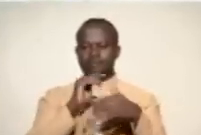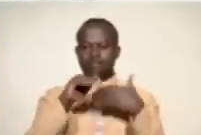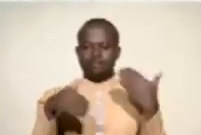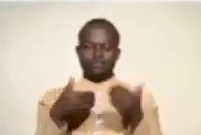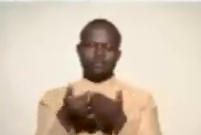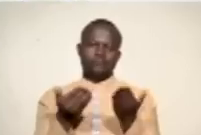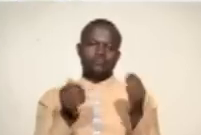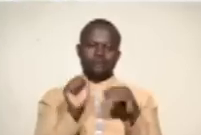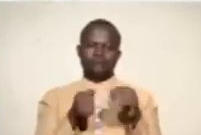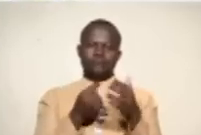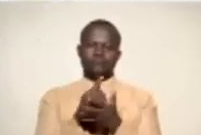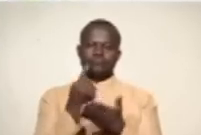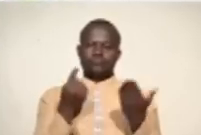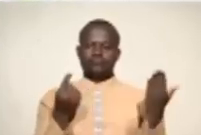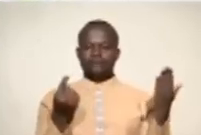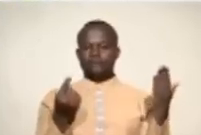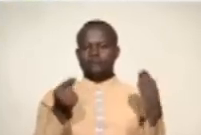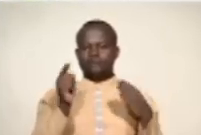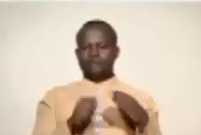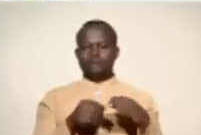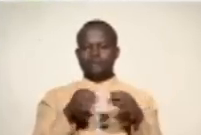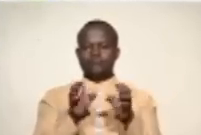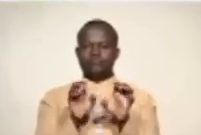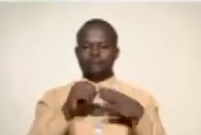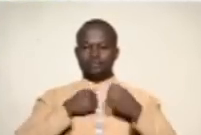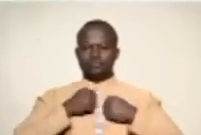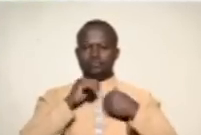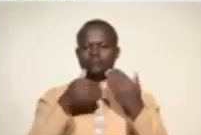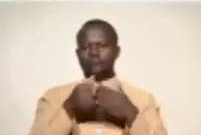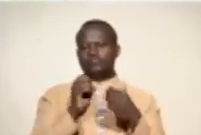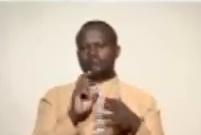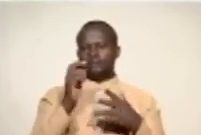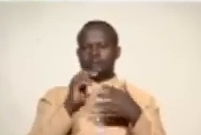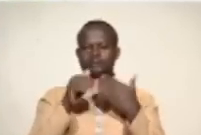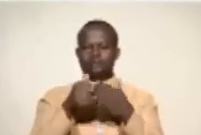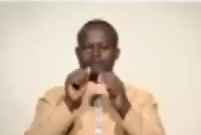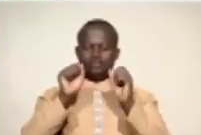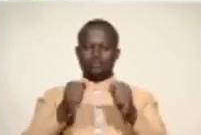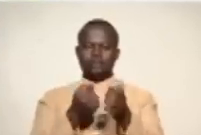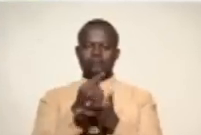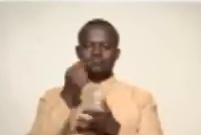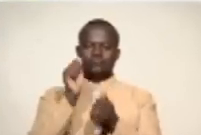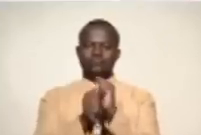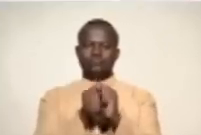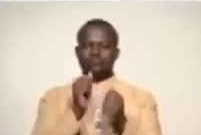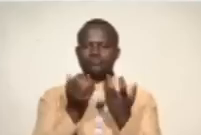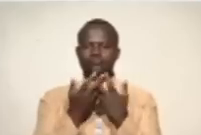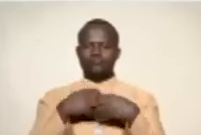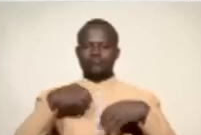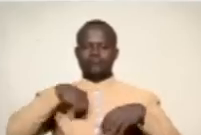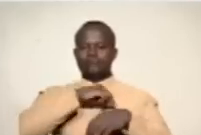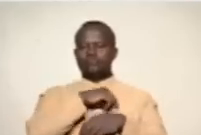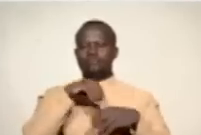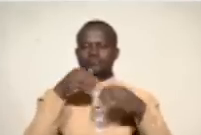cyose cyashaka kongera kugarura amacakubiri mu Banyarwanda cyangwa se icyo ari cyo cyose cyashaka kongera gusenya ubumwe bwacu. Kugeza ubu mu